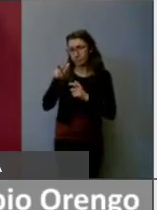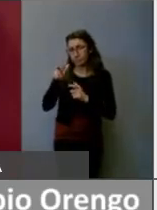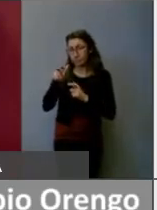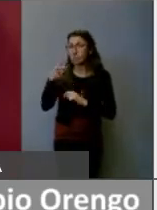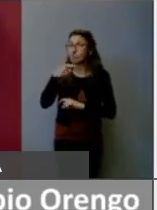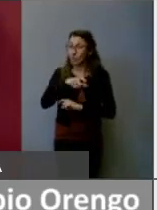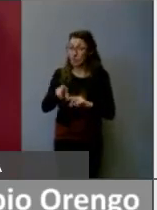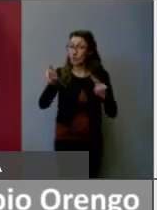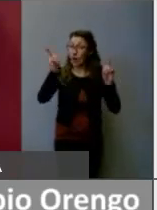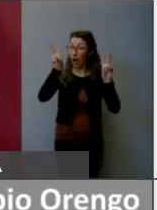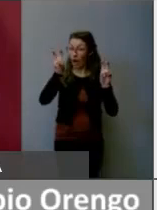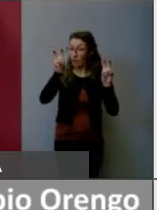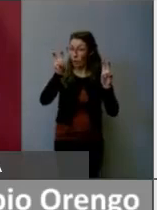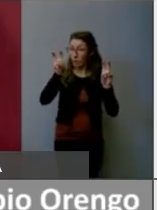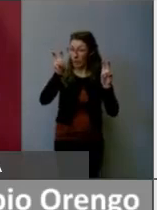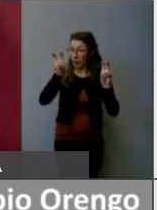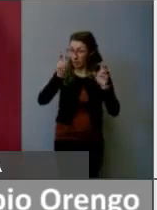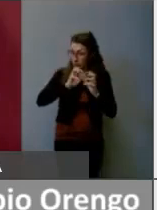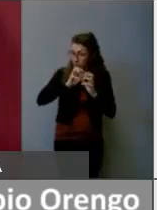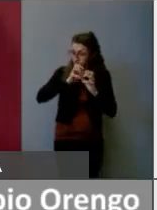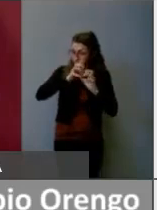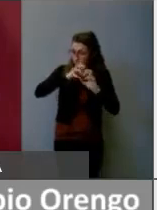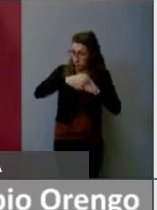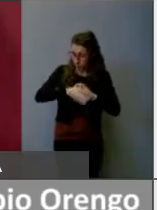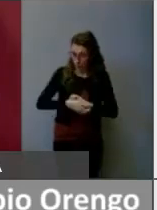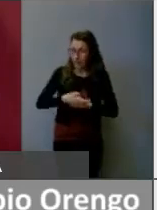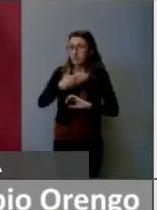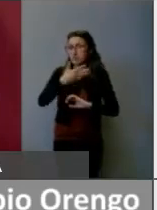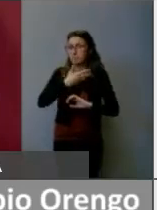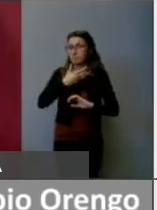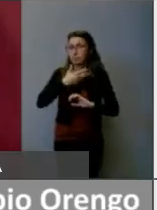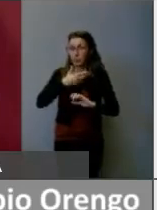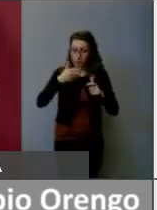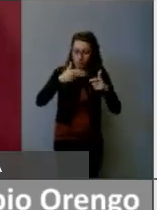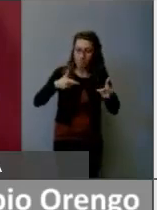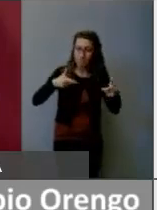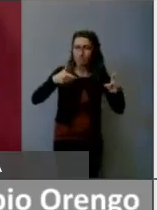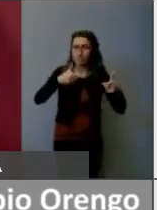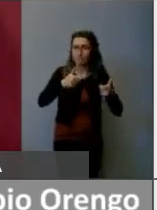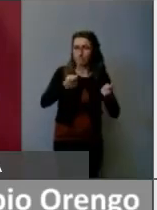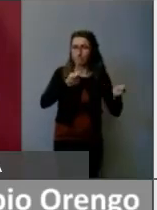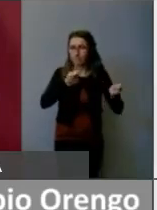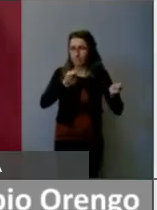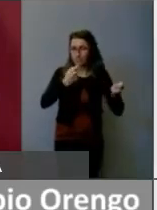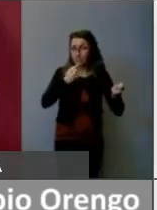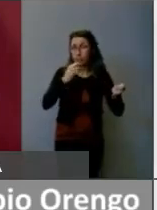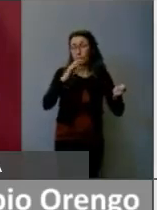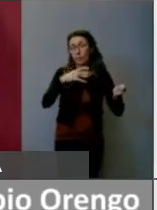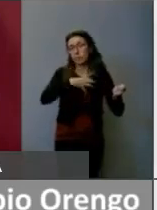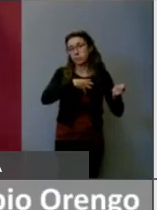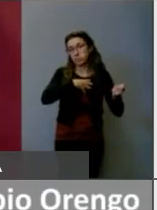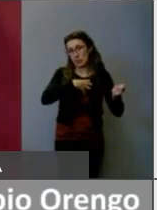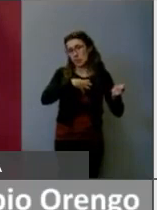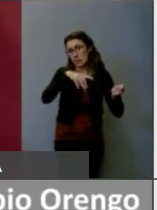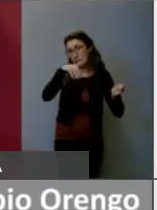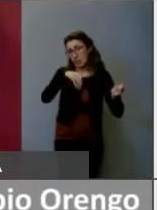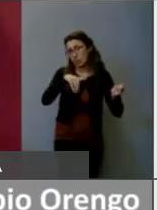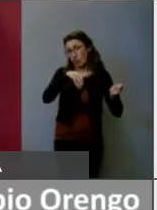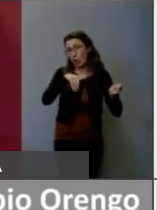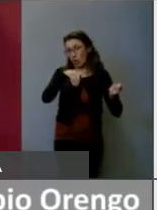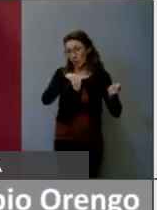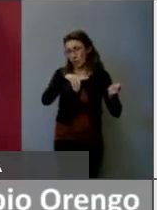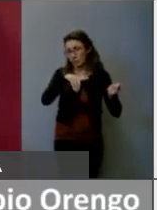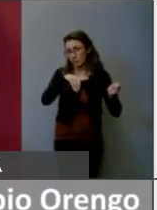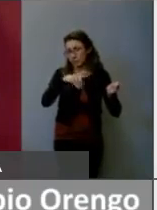anche della materia, è stata istituita una cabina di regia che è coordinata dall'assessore Pietro Picciocchi con le